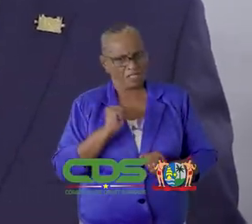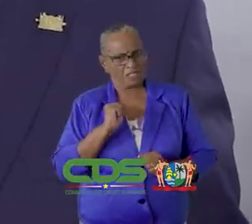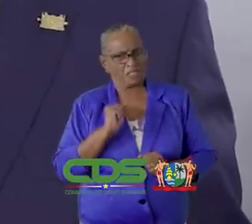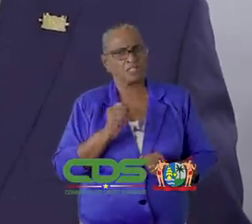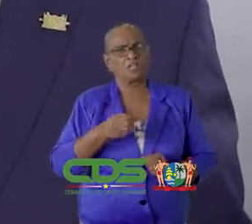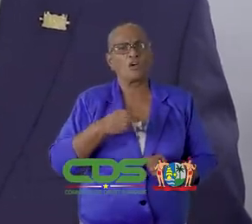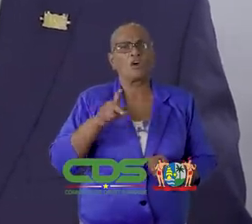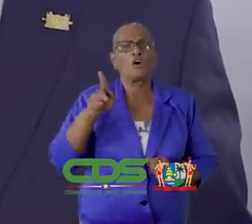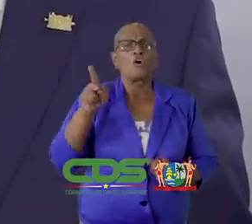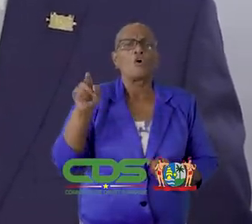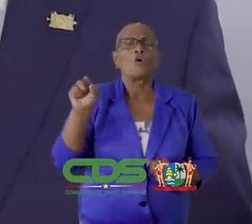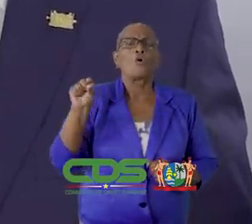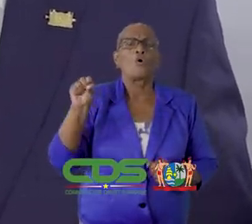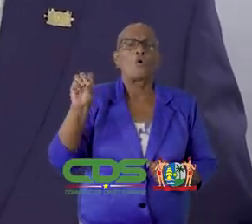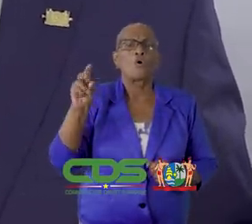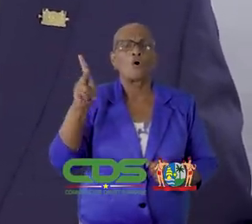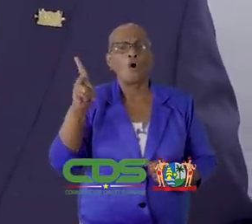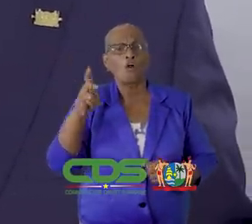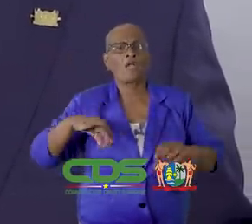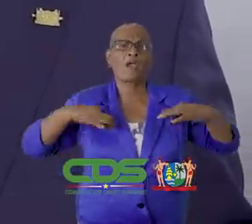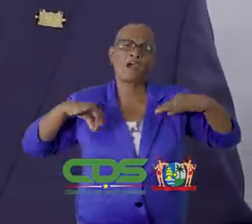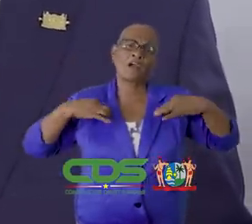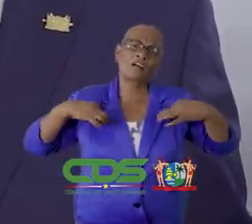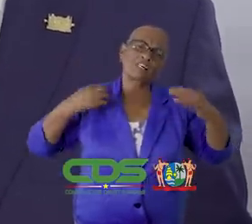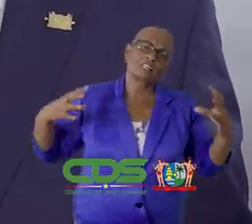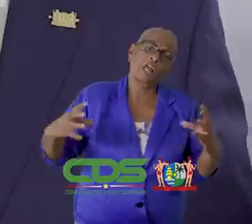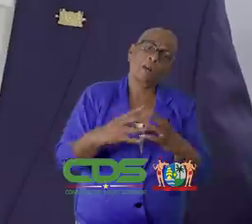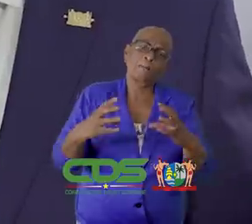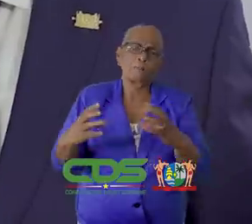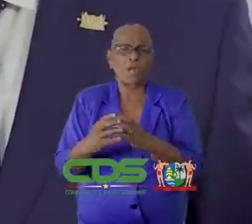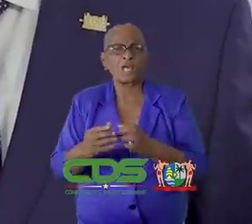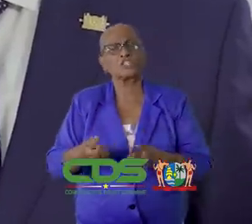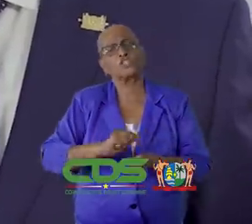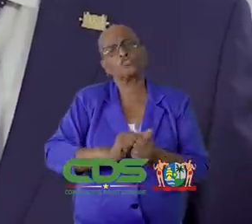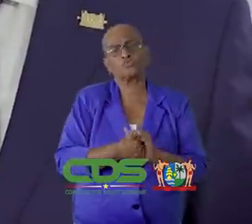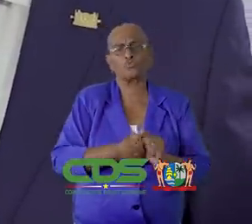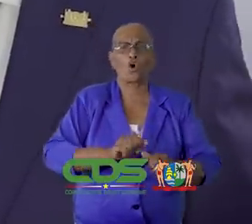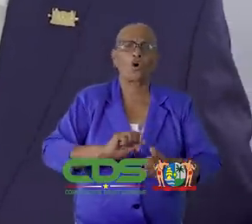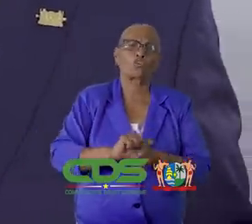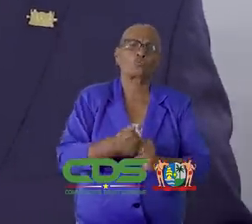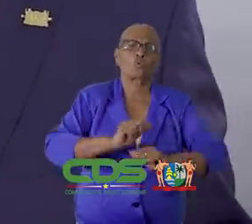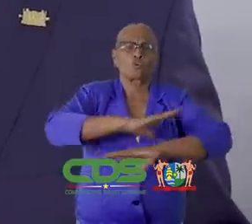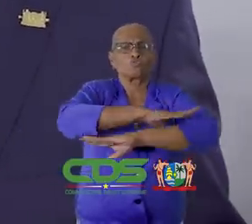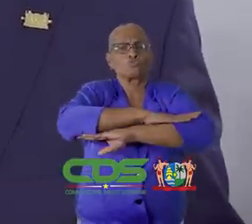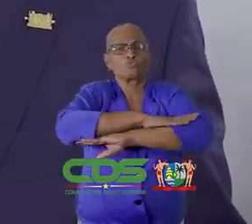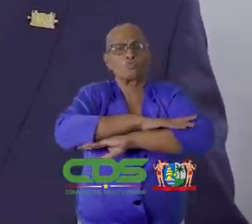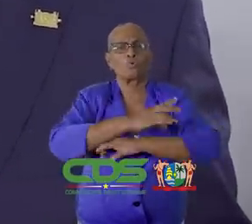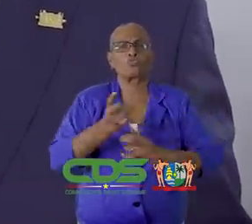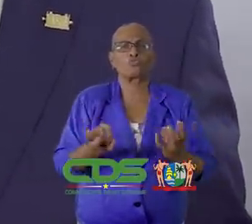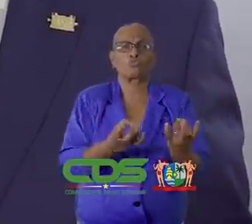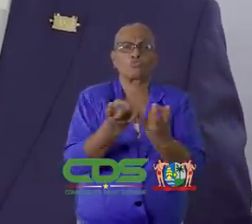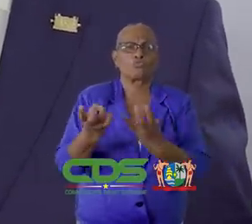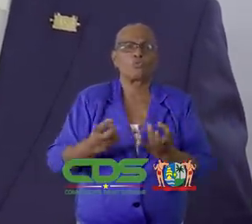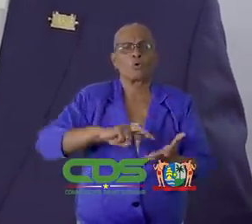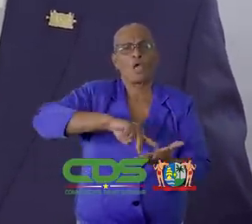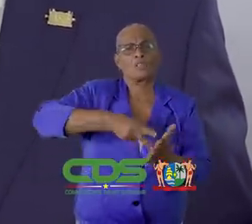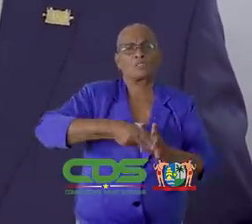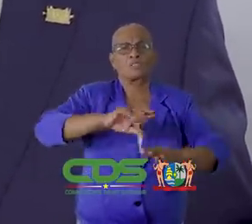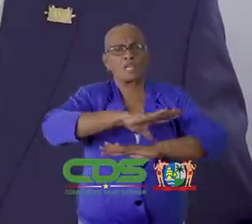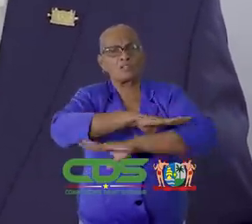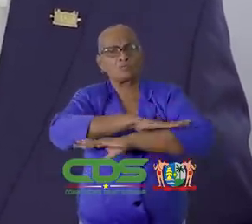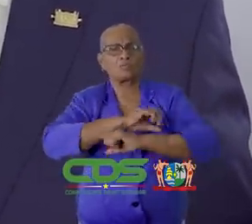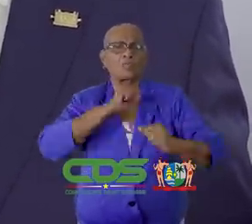casino's, gok- en vermakelijkheidsgelegenheden, kansspelkantoren, sportscholen, yoga,